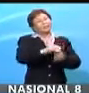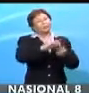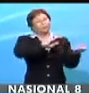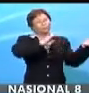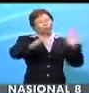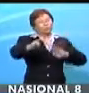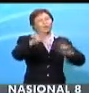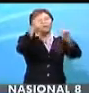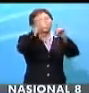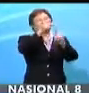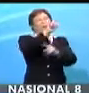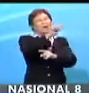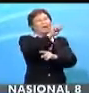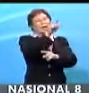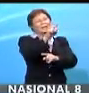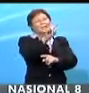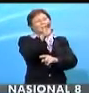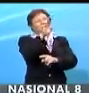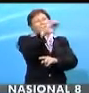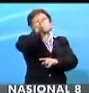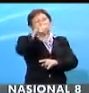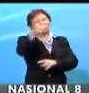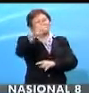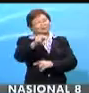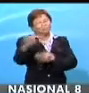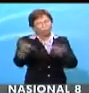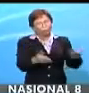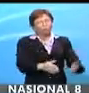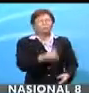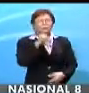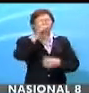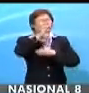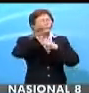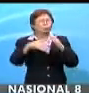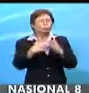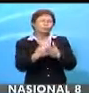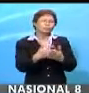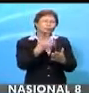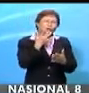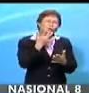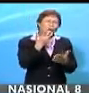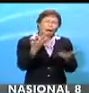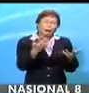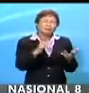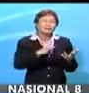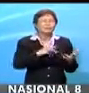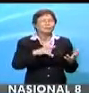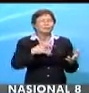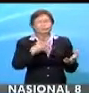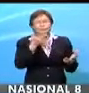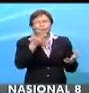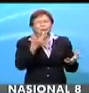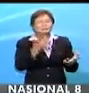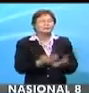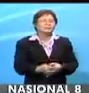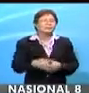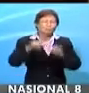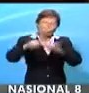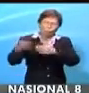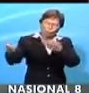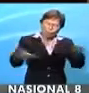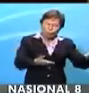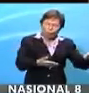ke Azerbaijan. Rasa tak semualah dapat rasa macam mana yang saya rasa ni, boleh bawa